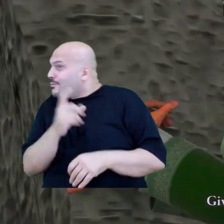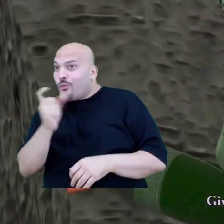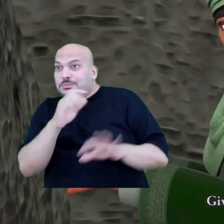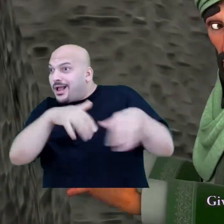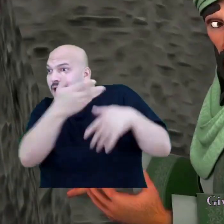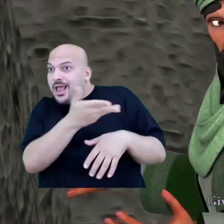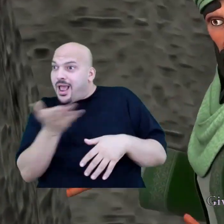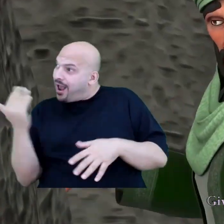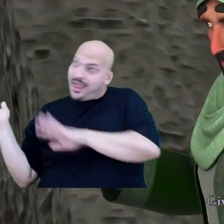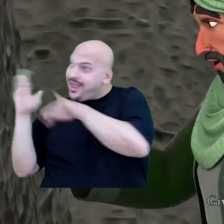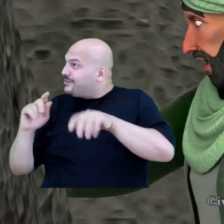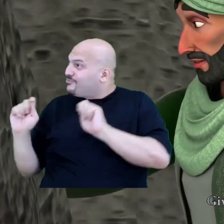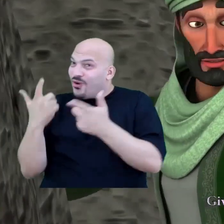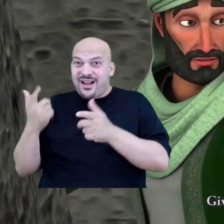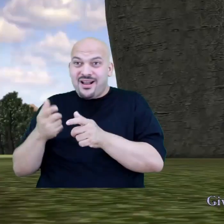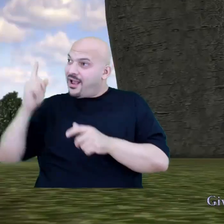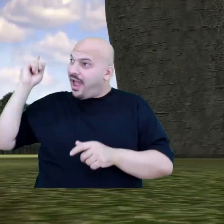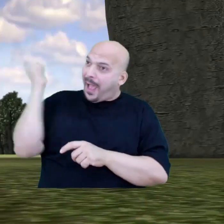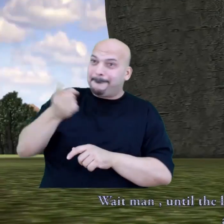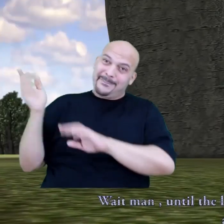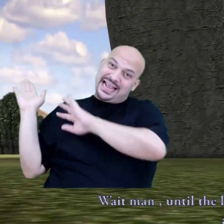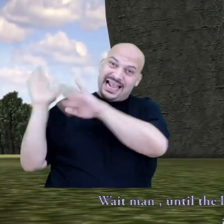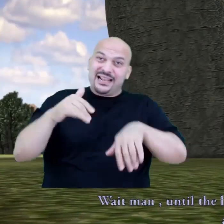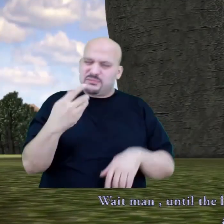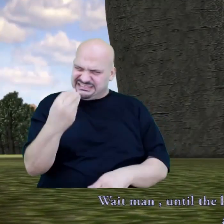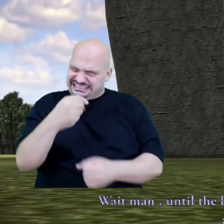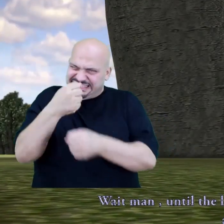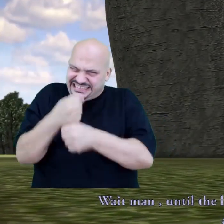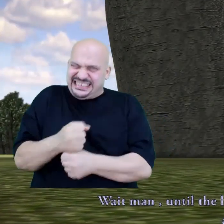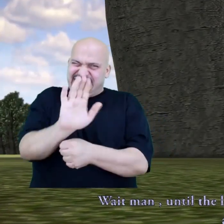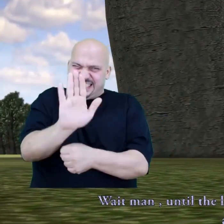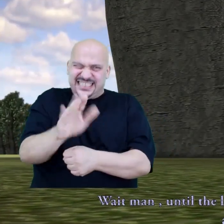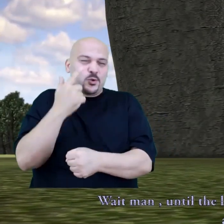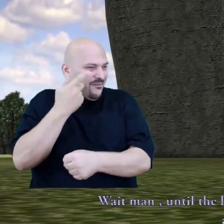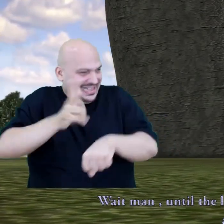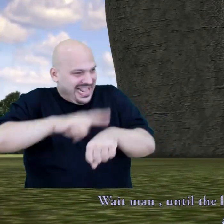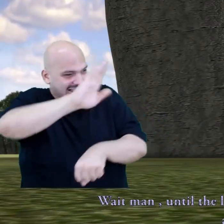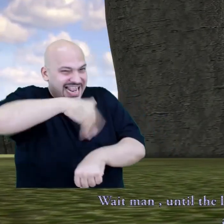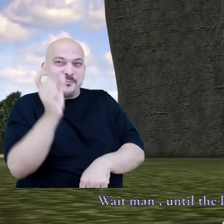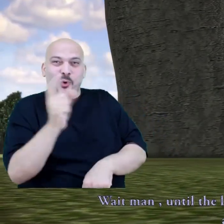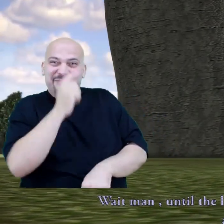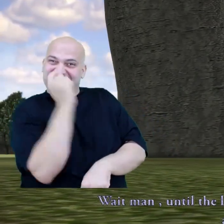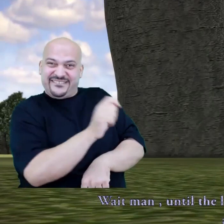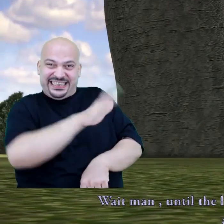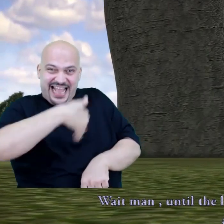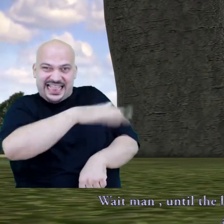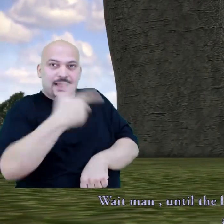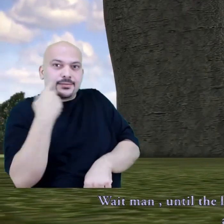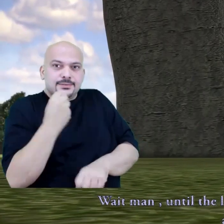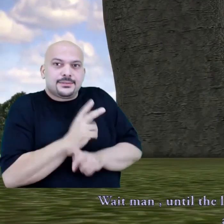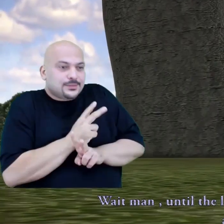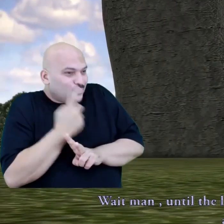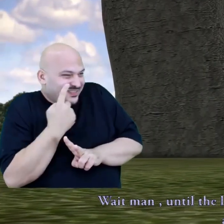إشارة فنهجم عليهم الآن؟ انتظر يا رجل حتى يصبح أكبر